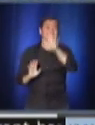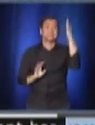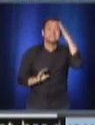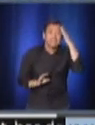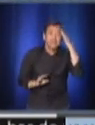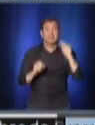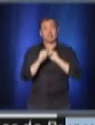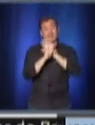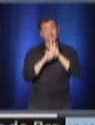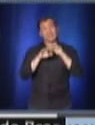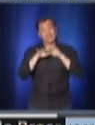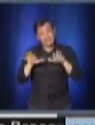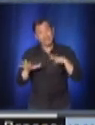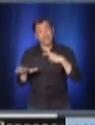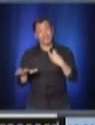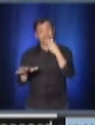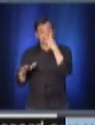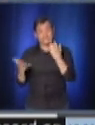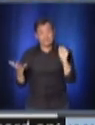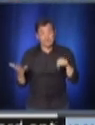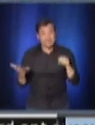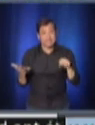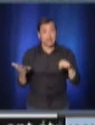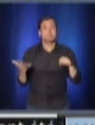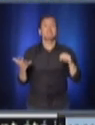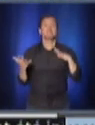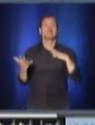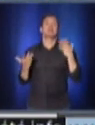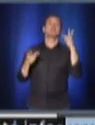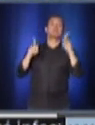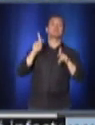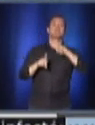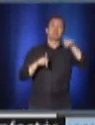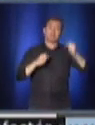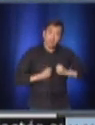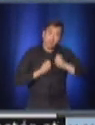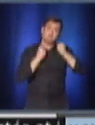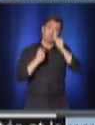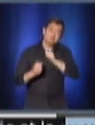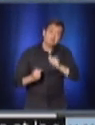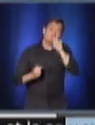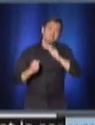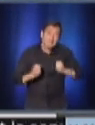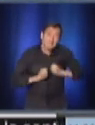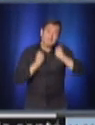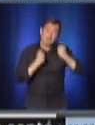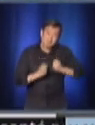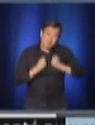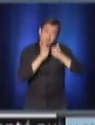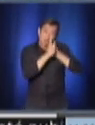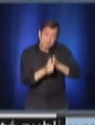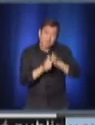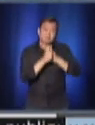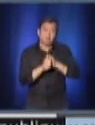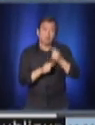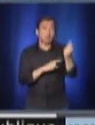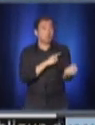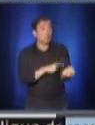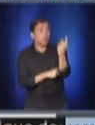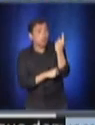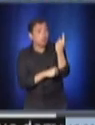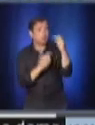tous les Québécois qui ont fait des efforts antérieurement ou qui font encore des efforts, quand ils regardent ça, ils se disent, mais ça va-tu annuler tous les efforts que moi